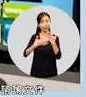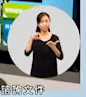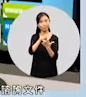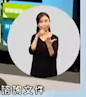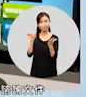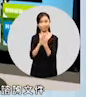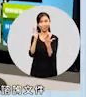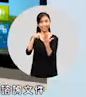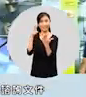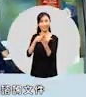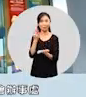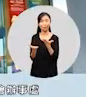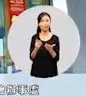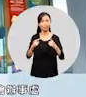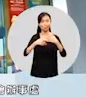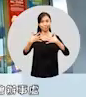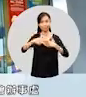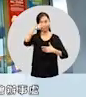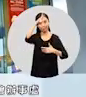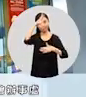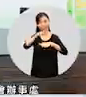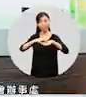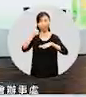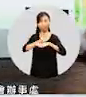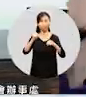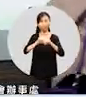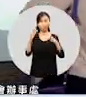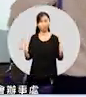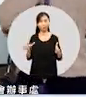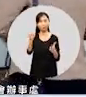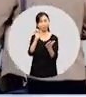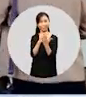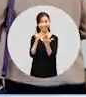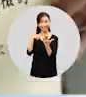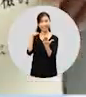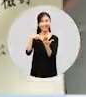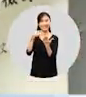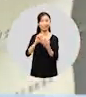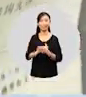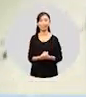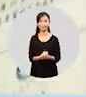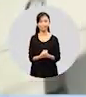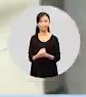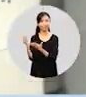机会网页下载咨询文件，或到民政事务总署及平机会办事处索取文